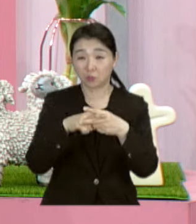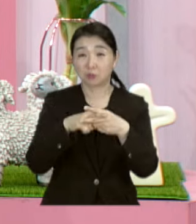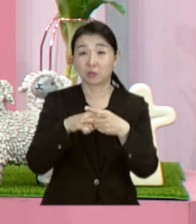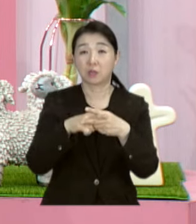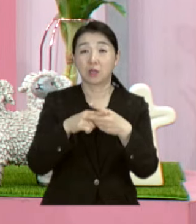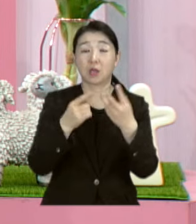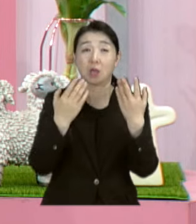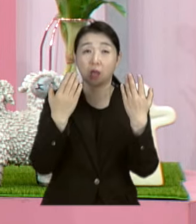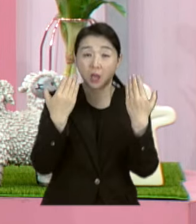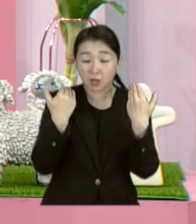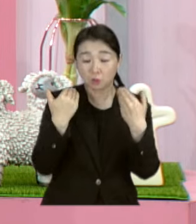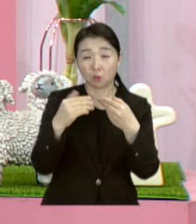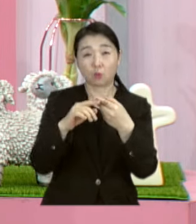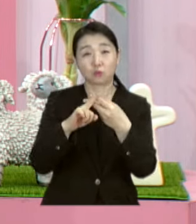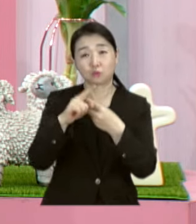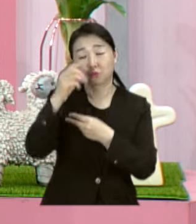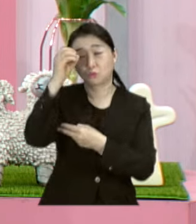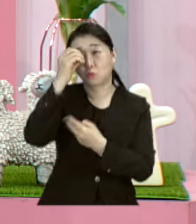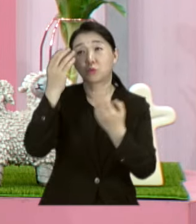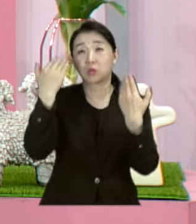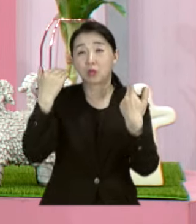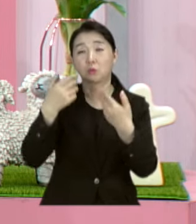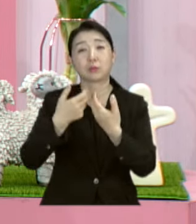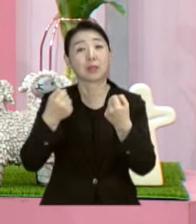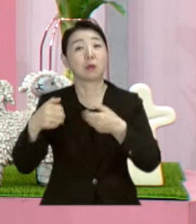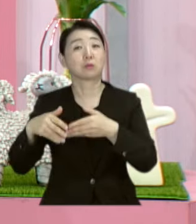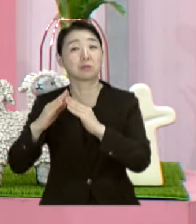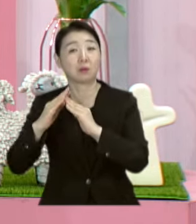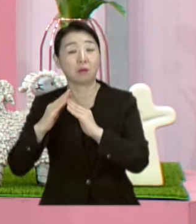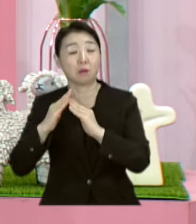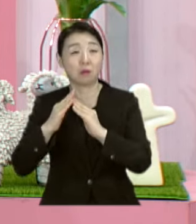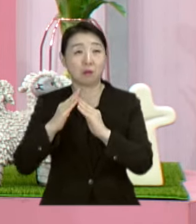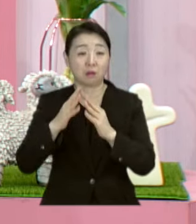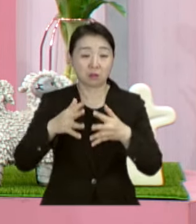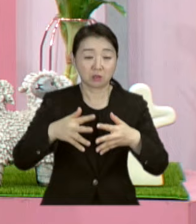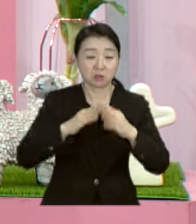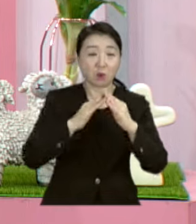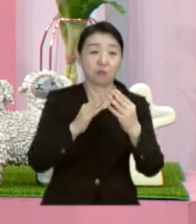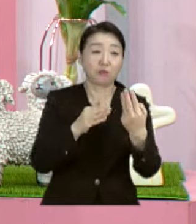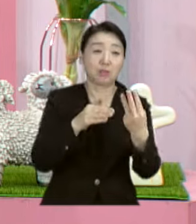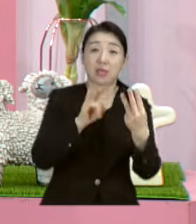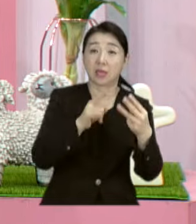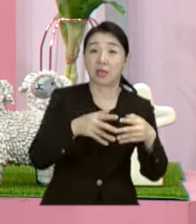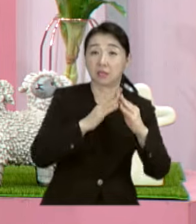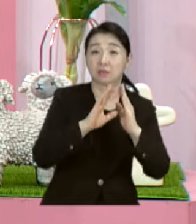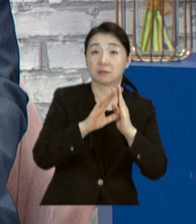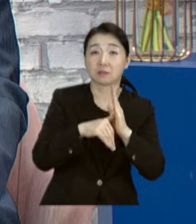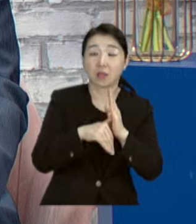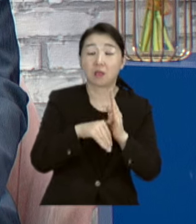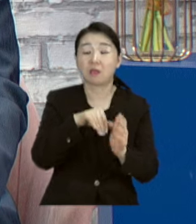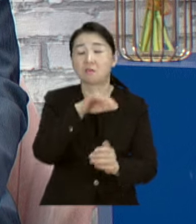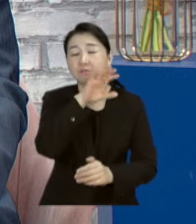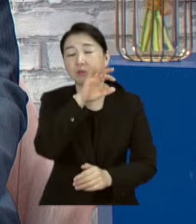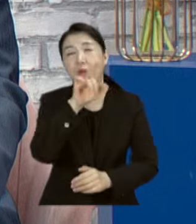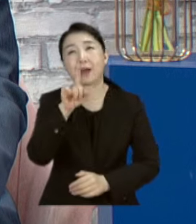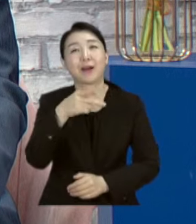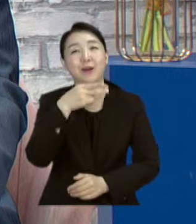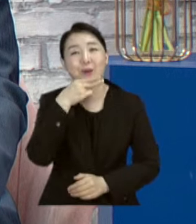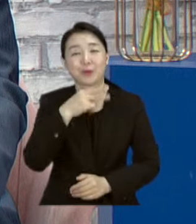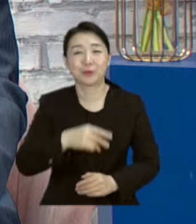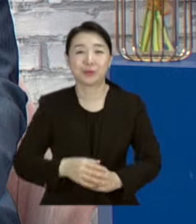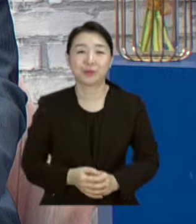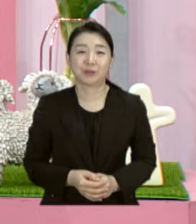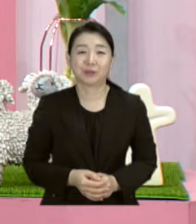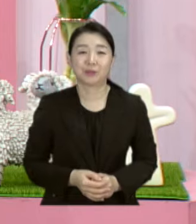초등학교와 중고등학교를 따로 지었거든요. 네, 네. 이 건물을 세 개를 짓는데 감사하게도 민원이 한 건도 없었어요.